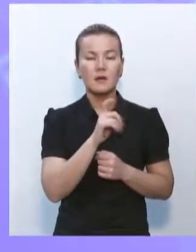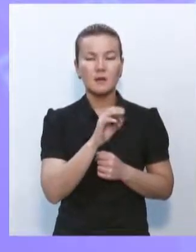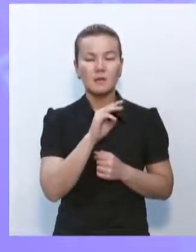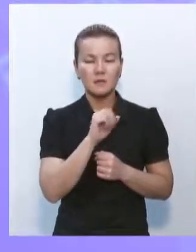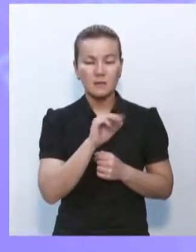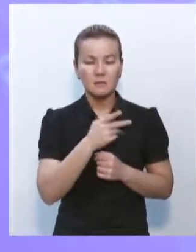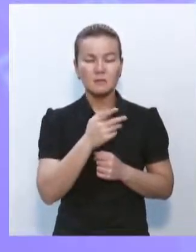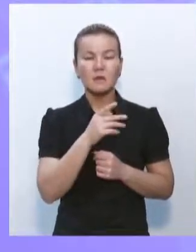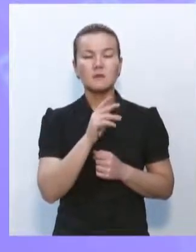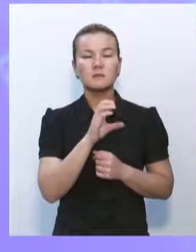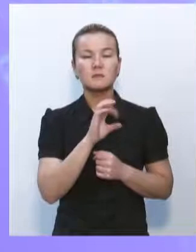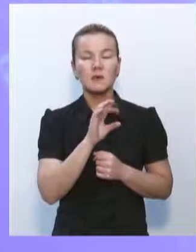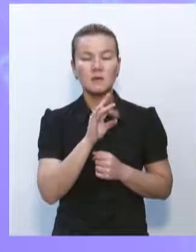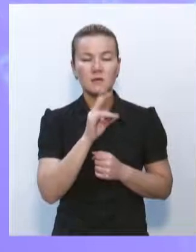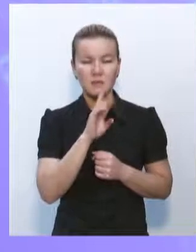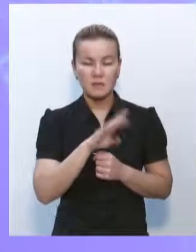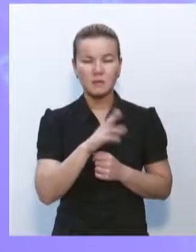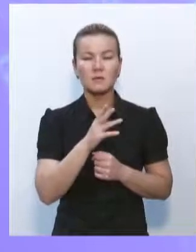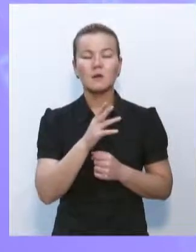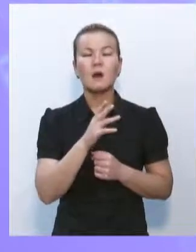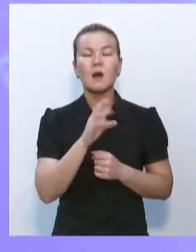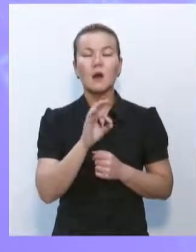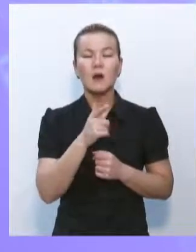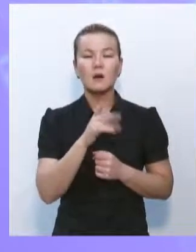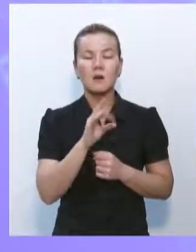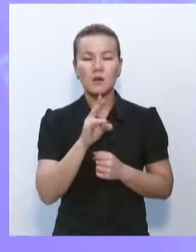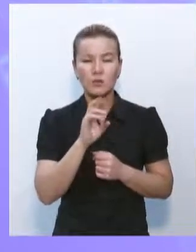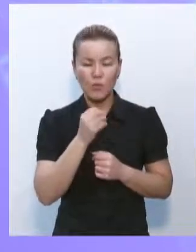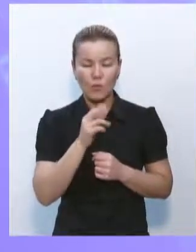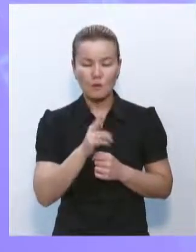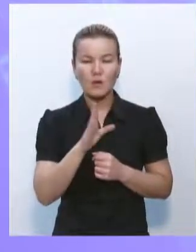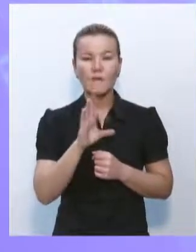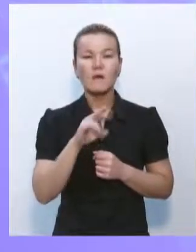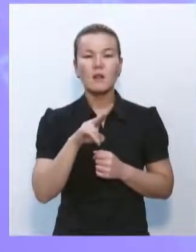сорняк, колючки, огонек, волчата.